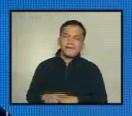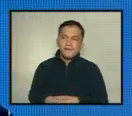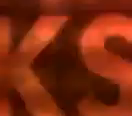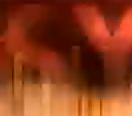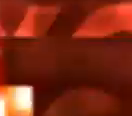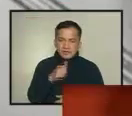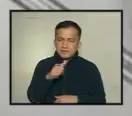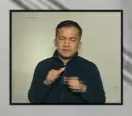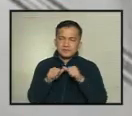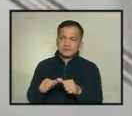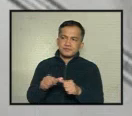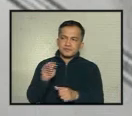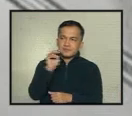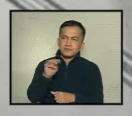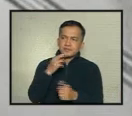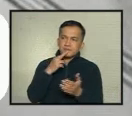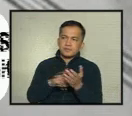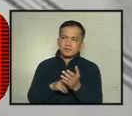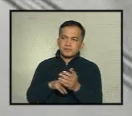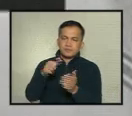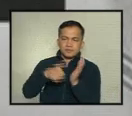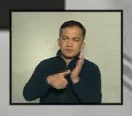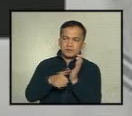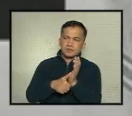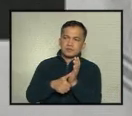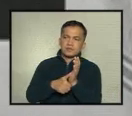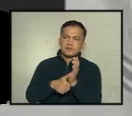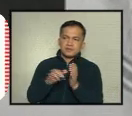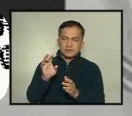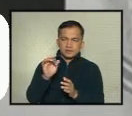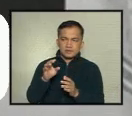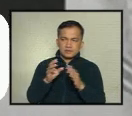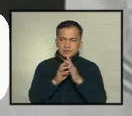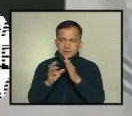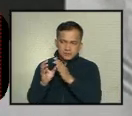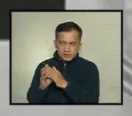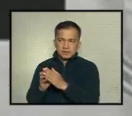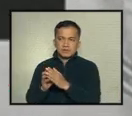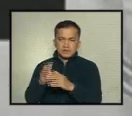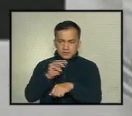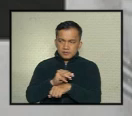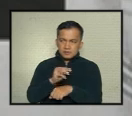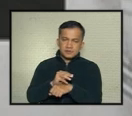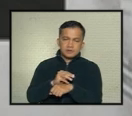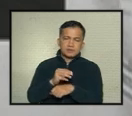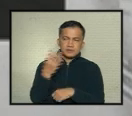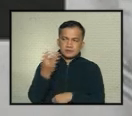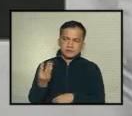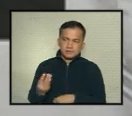Taal. Hindi muna itutuloy sa Lunes ang pagrehistro ng mga botante sa 19 na lungsod